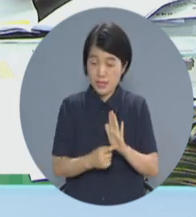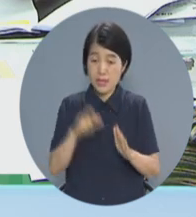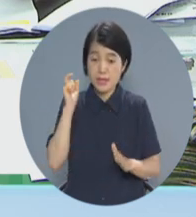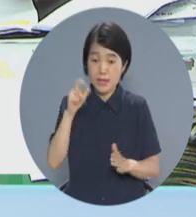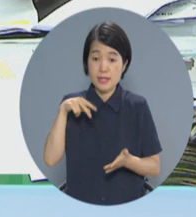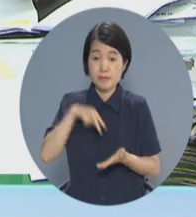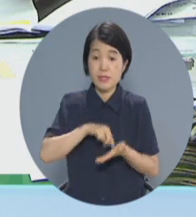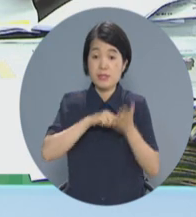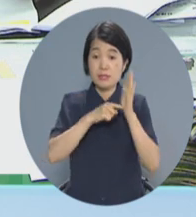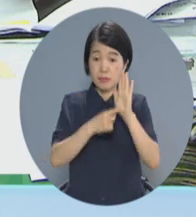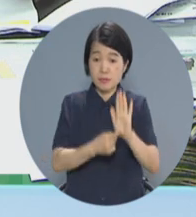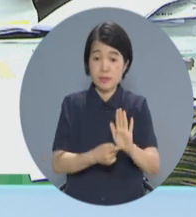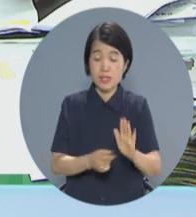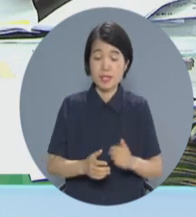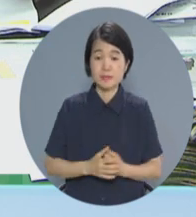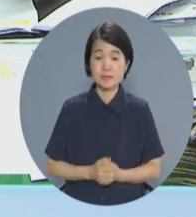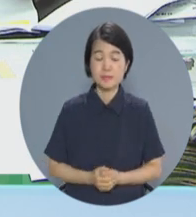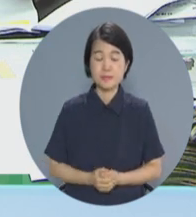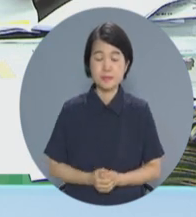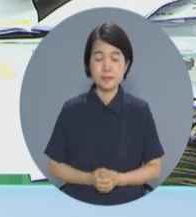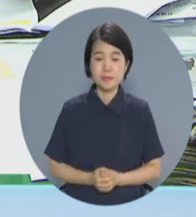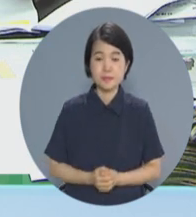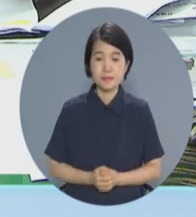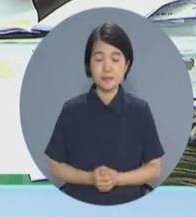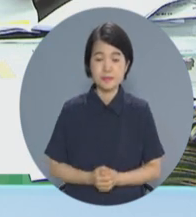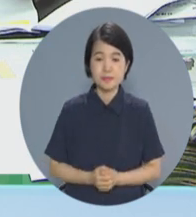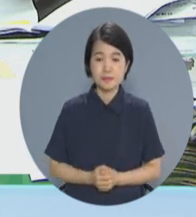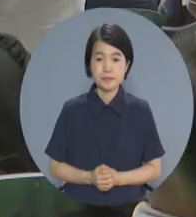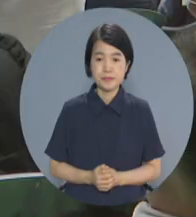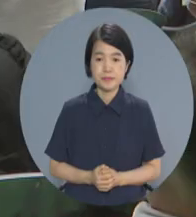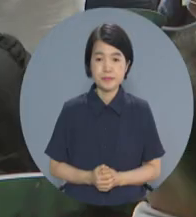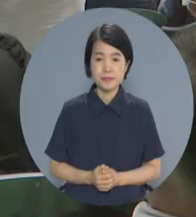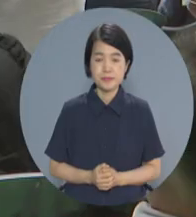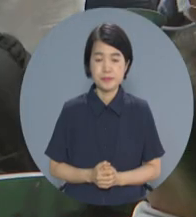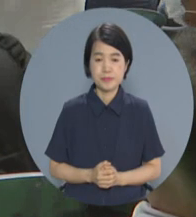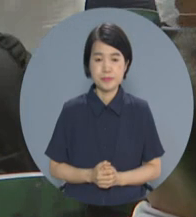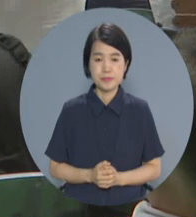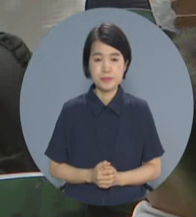강한 의지를 보였습니다. 김주희 기자가 보도합니다.